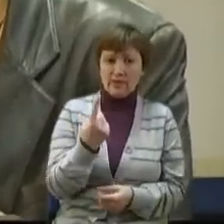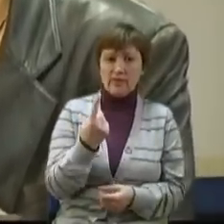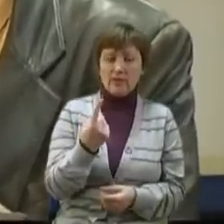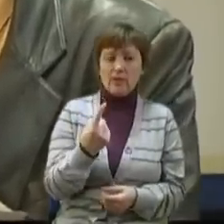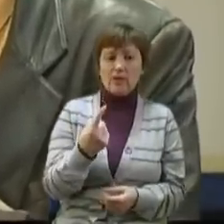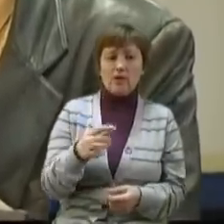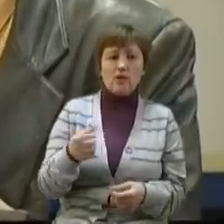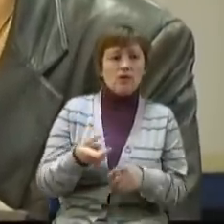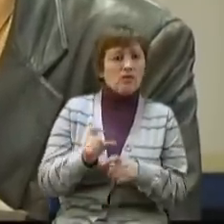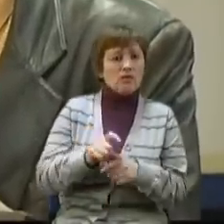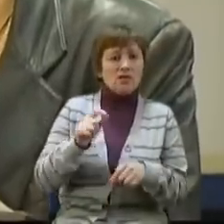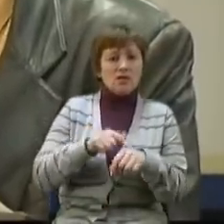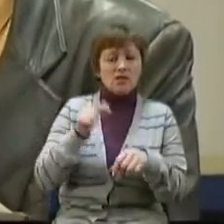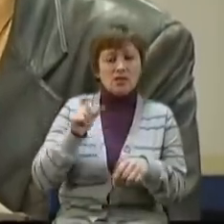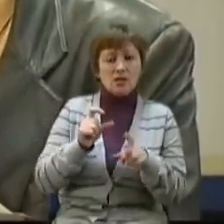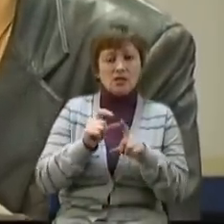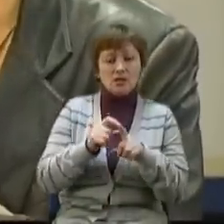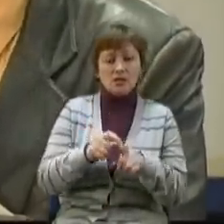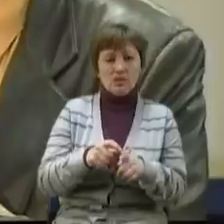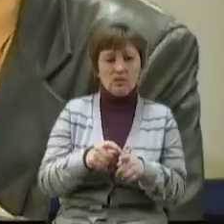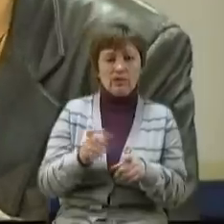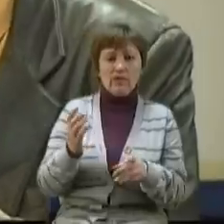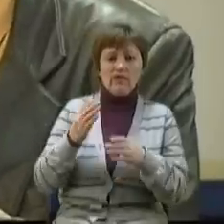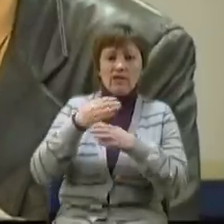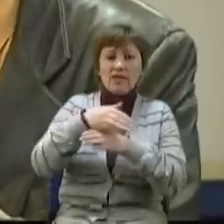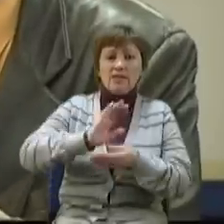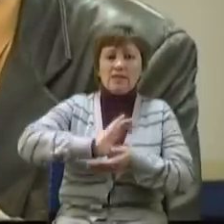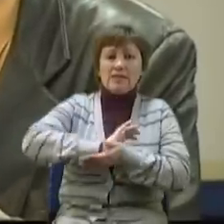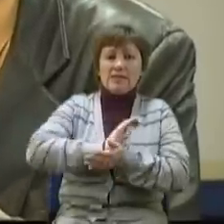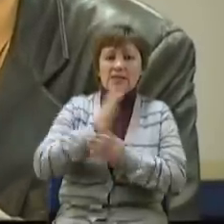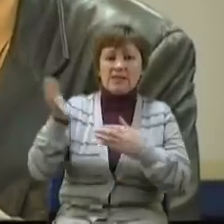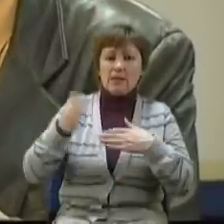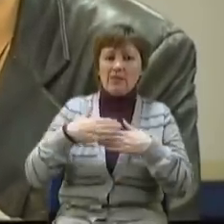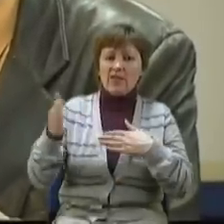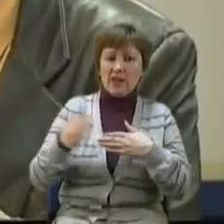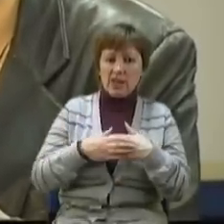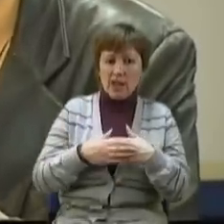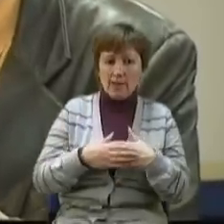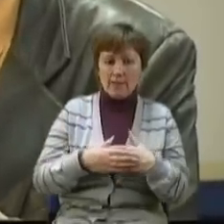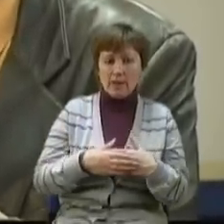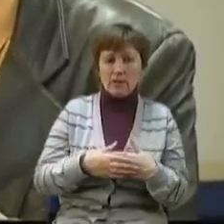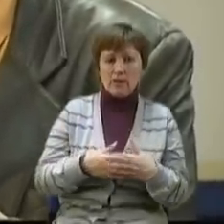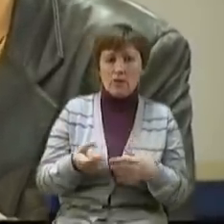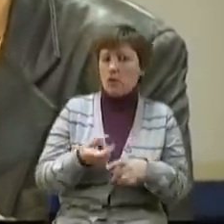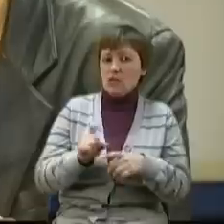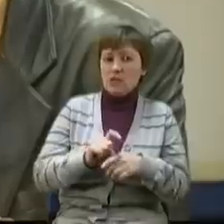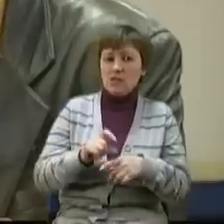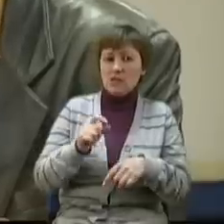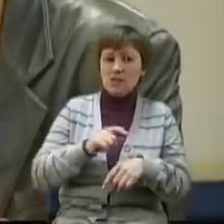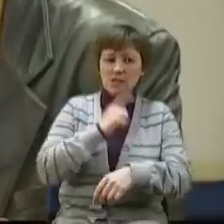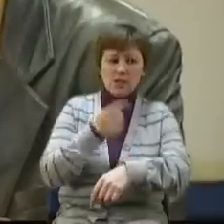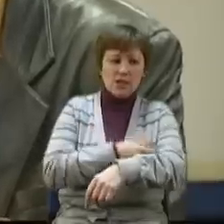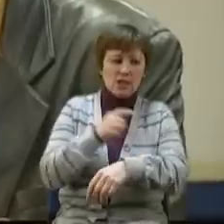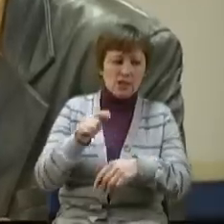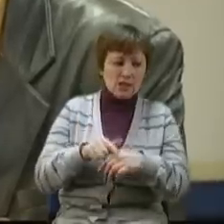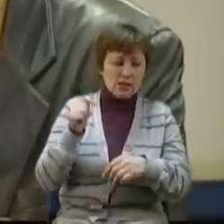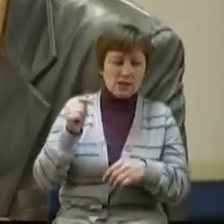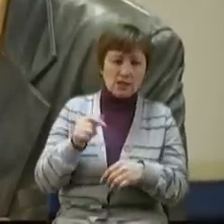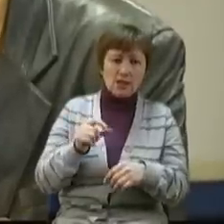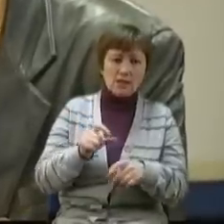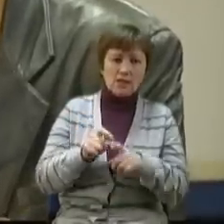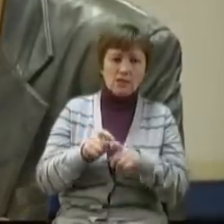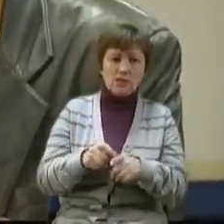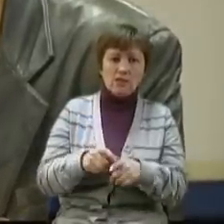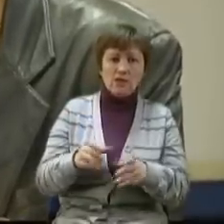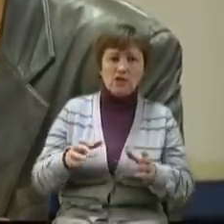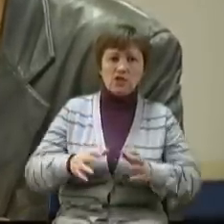меня касается это слово «входите тесными вратами». Очень сильно касается такое слово